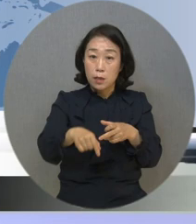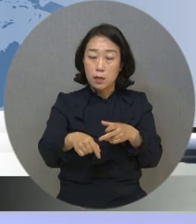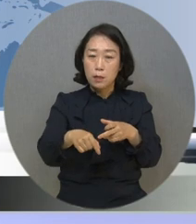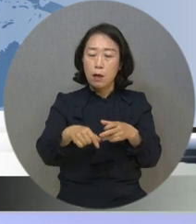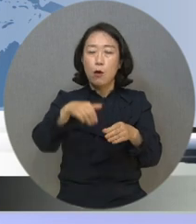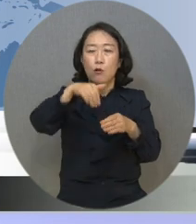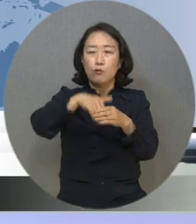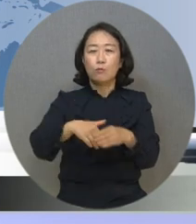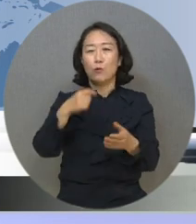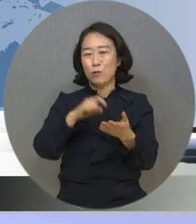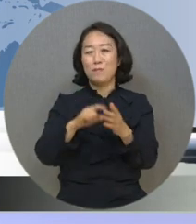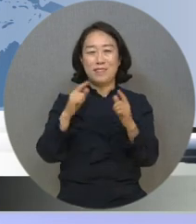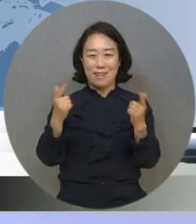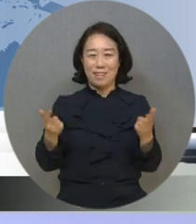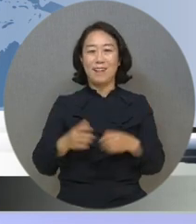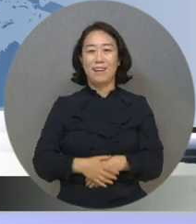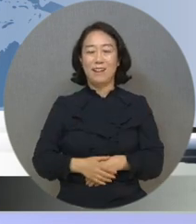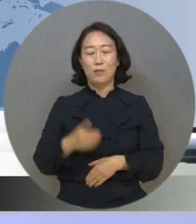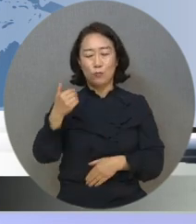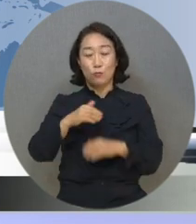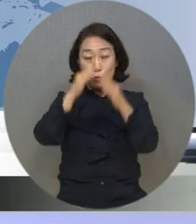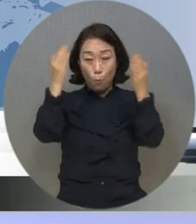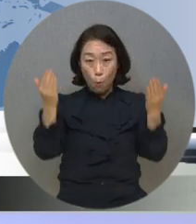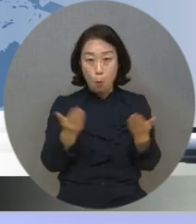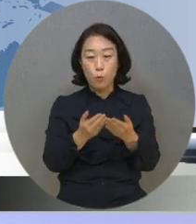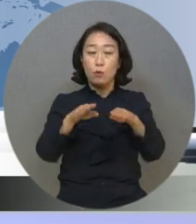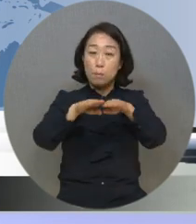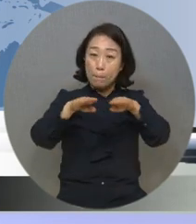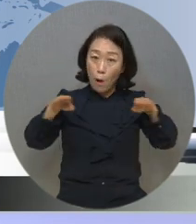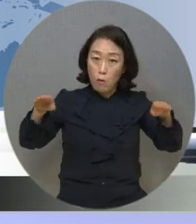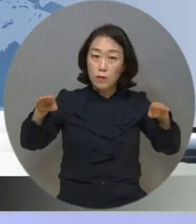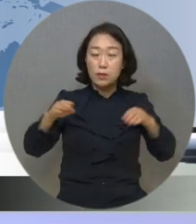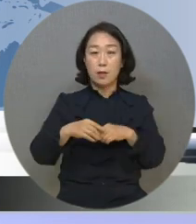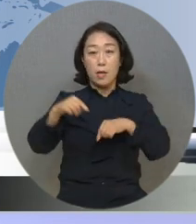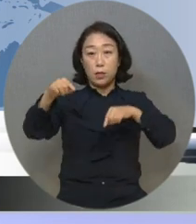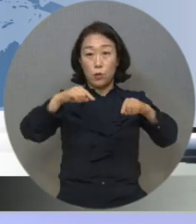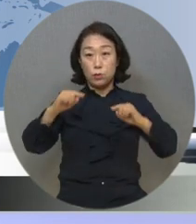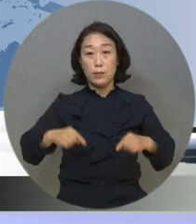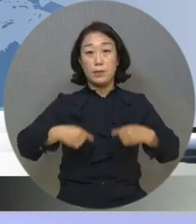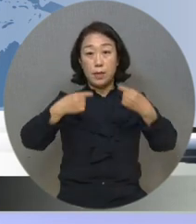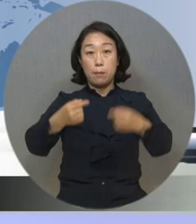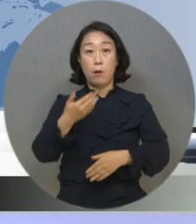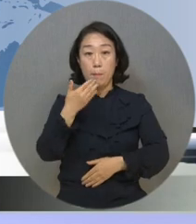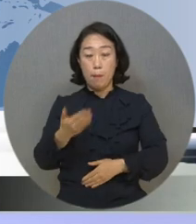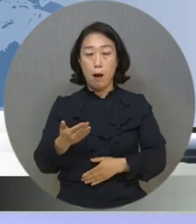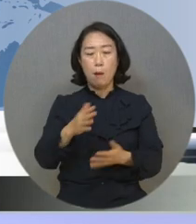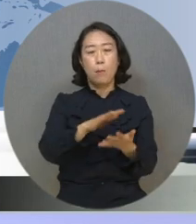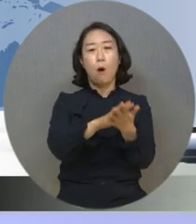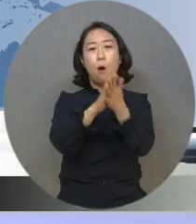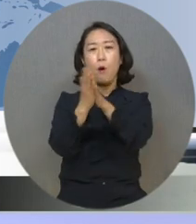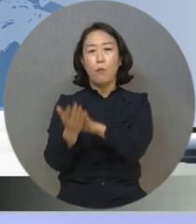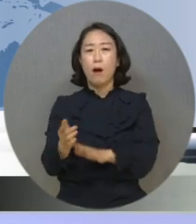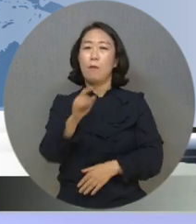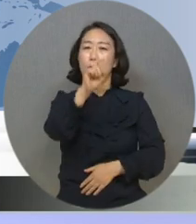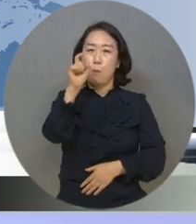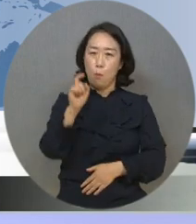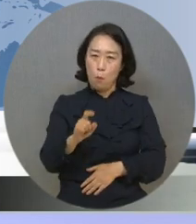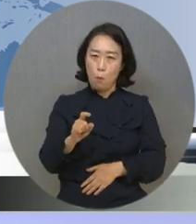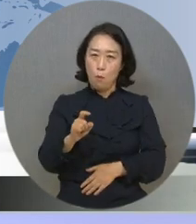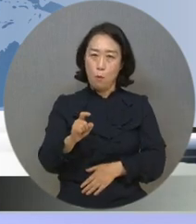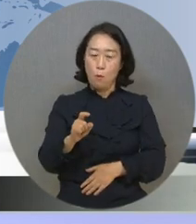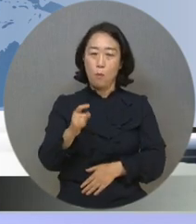어려움이 많다고 합니다. 누구나 평등하게 참정권을 행사하기 위해 요구되는 변화는 무엇일까요?